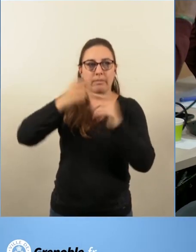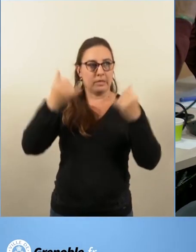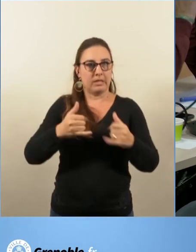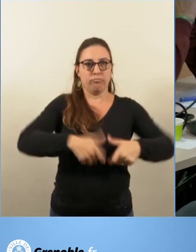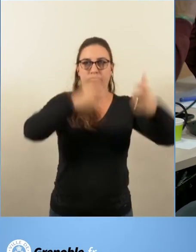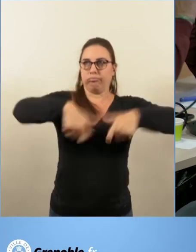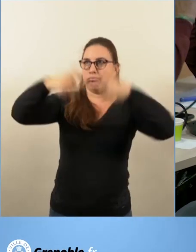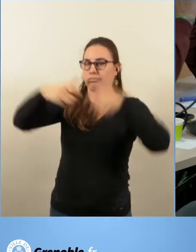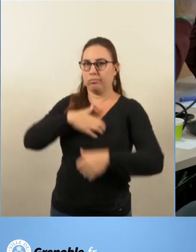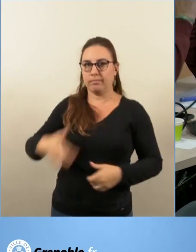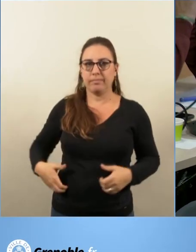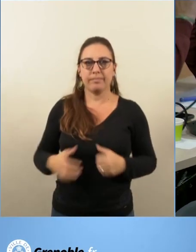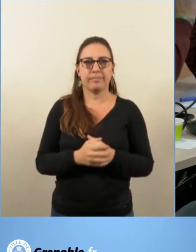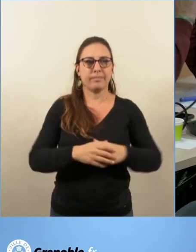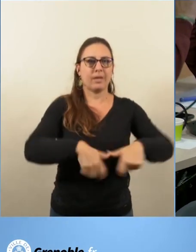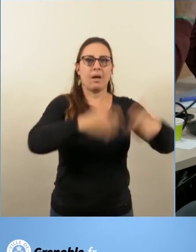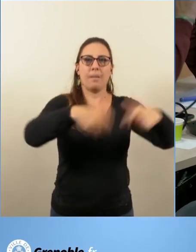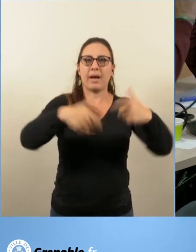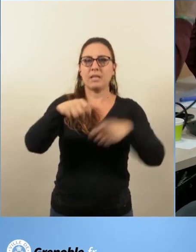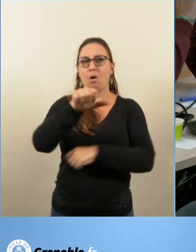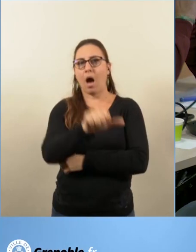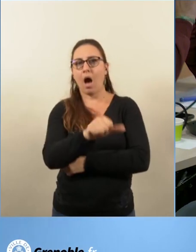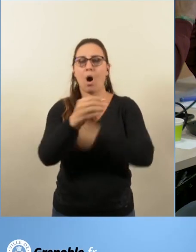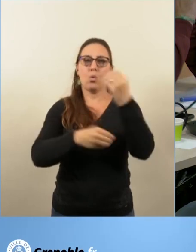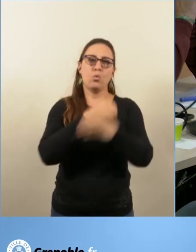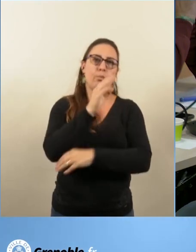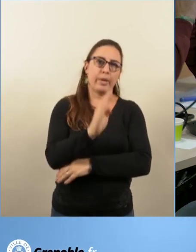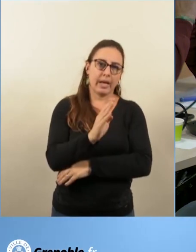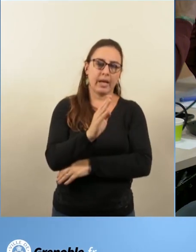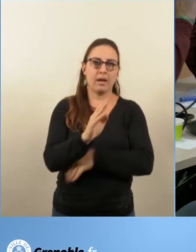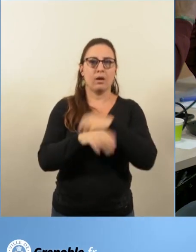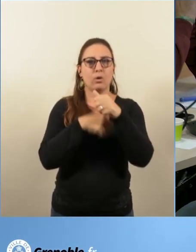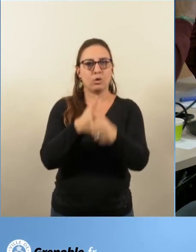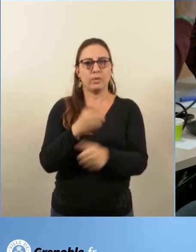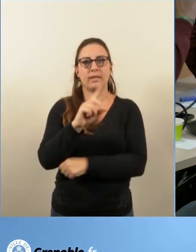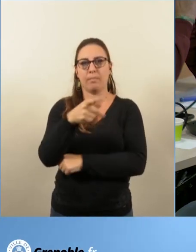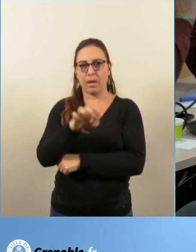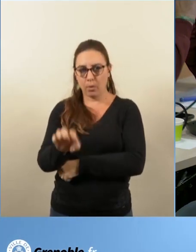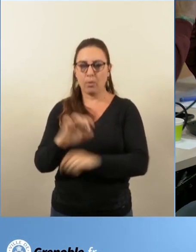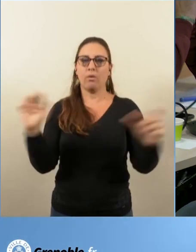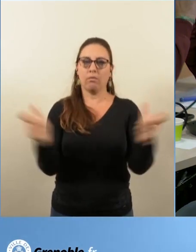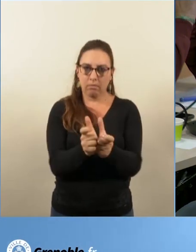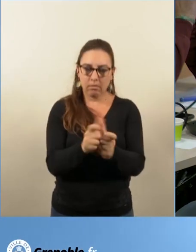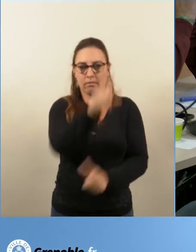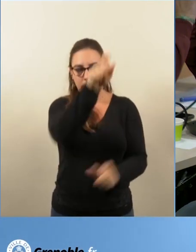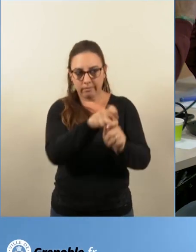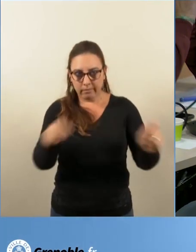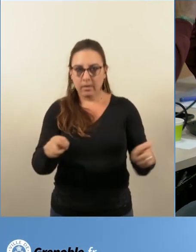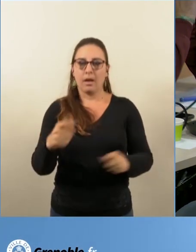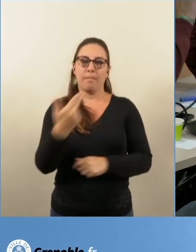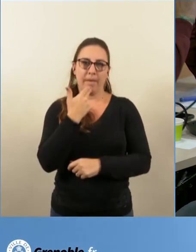une part de bâtiments de classe A ou B selon le DPE diagnostic performance